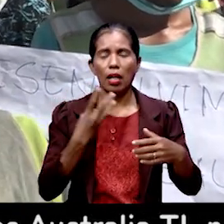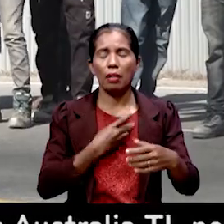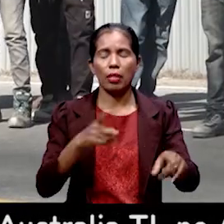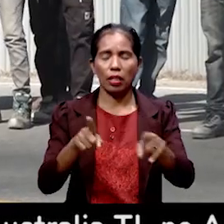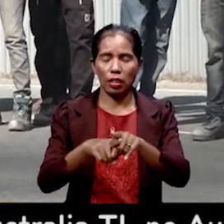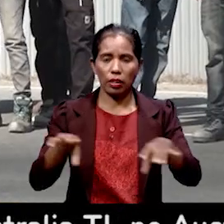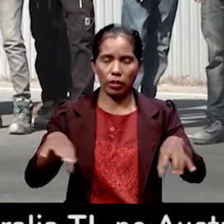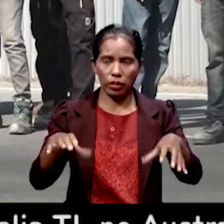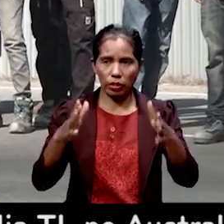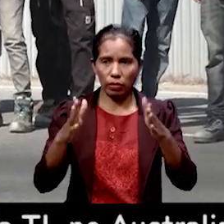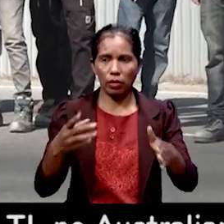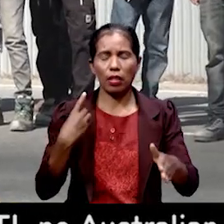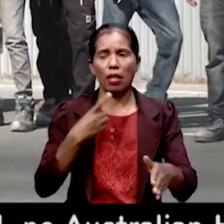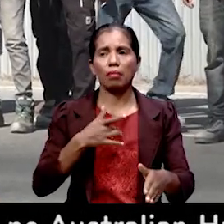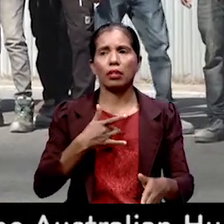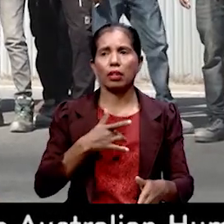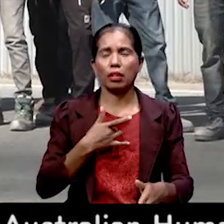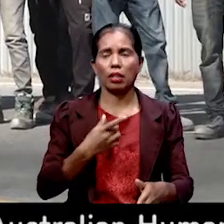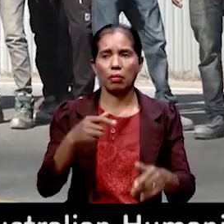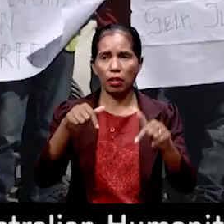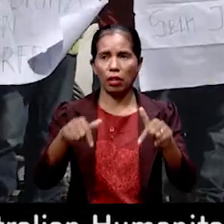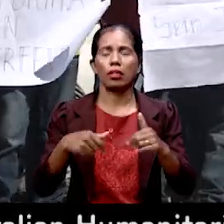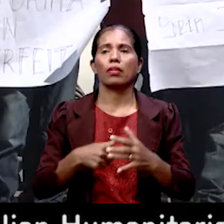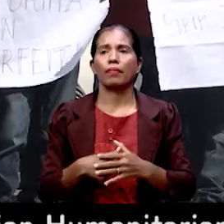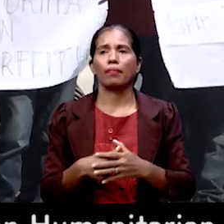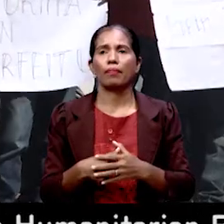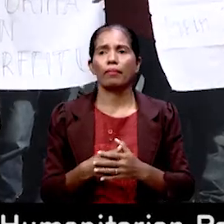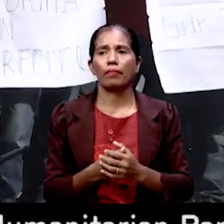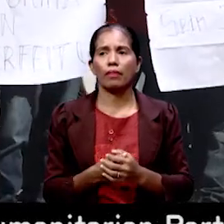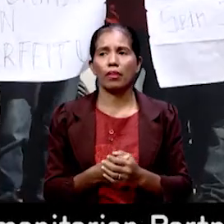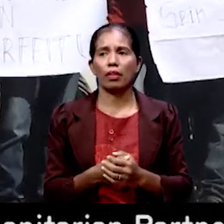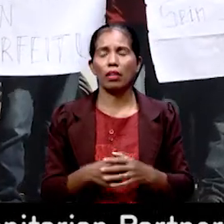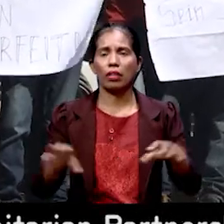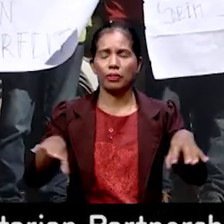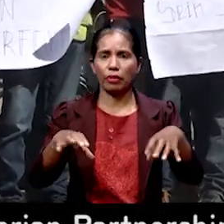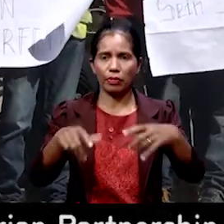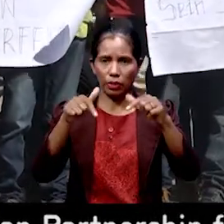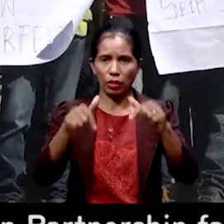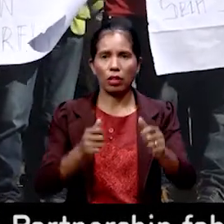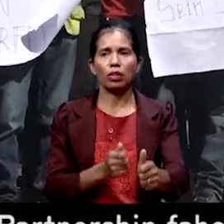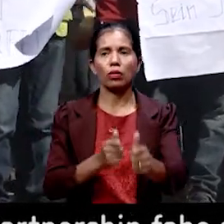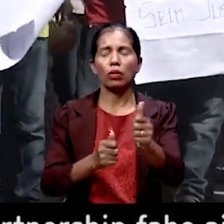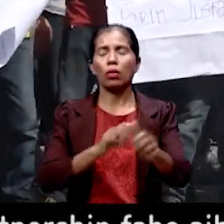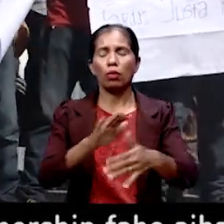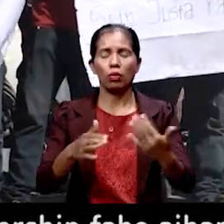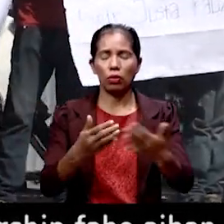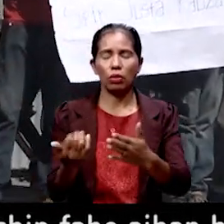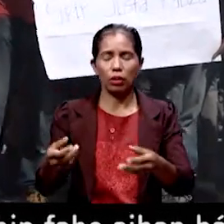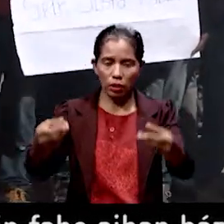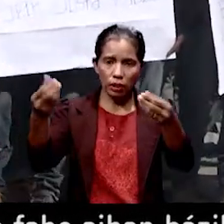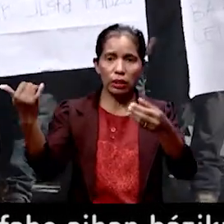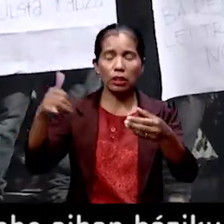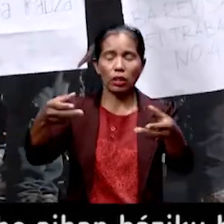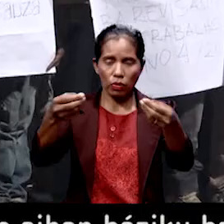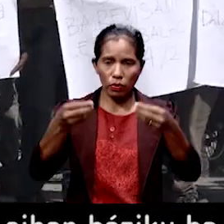trabalor. Ami sente katak ami durante ne iha servisu tuir botho tu nebe ke sirafo mai be